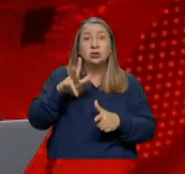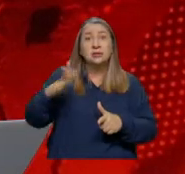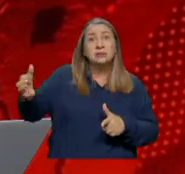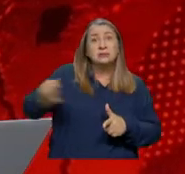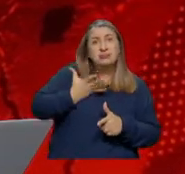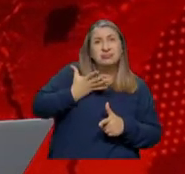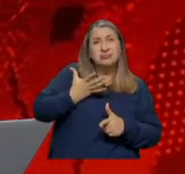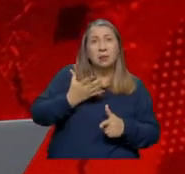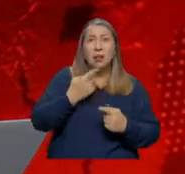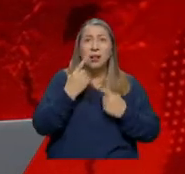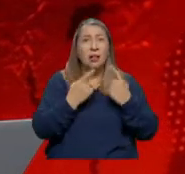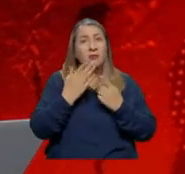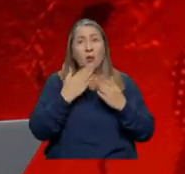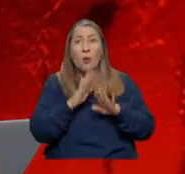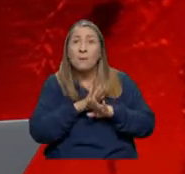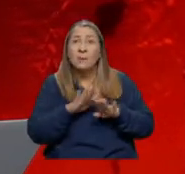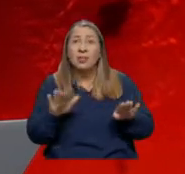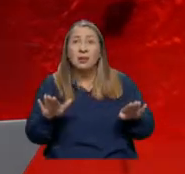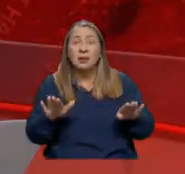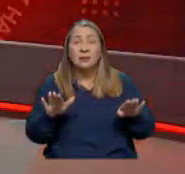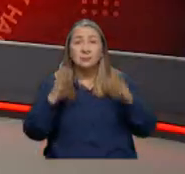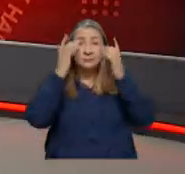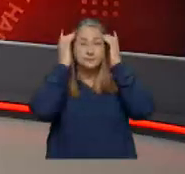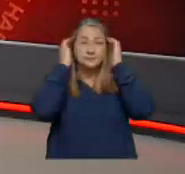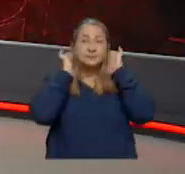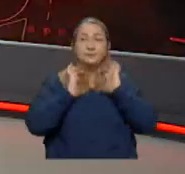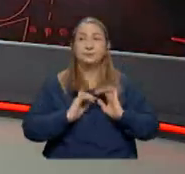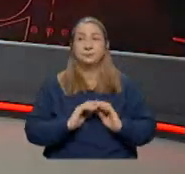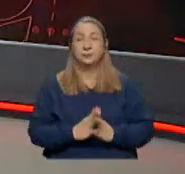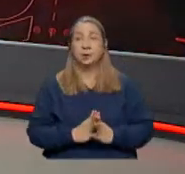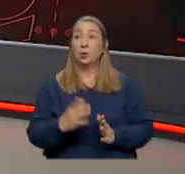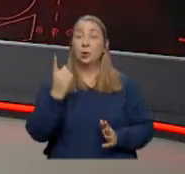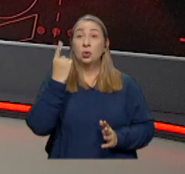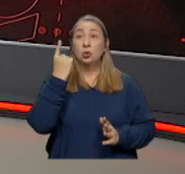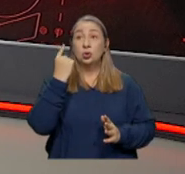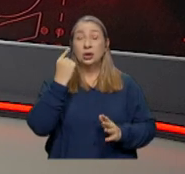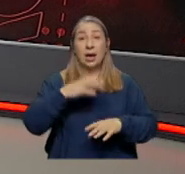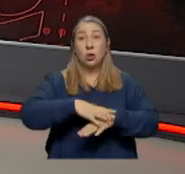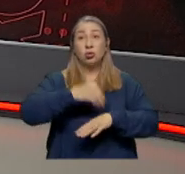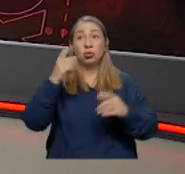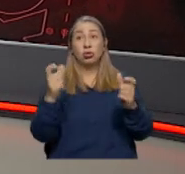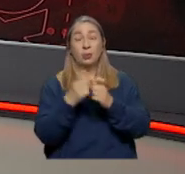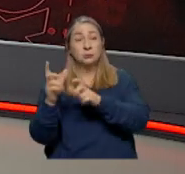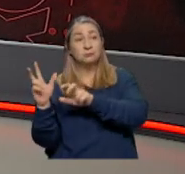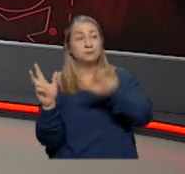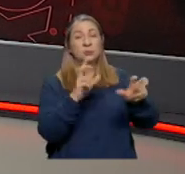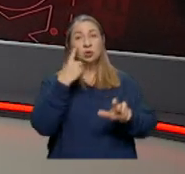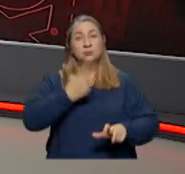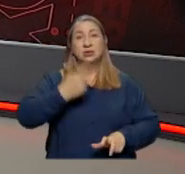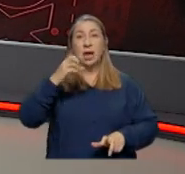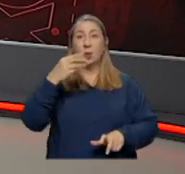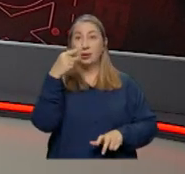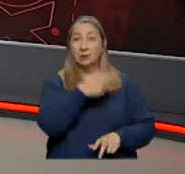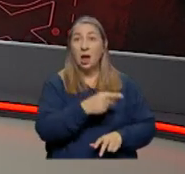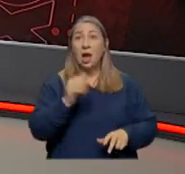Lafı bile geçmiyor artık çünkü büyüdün göz akabinde toplantı sonrası Cumhurbaşkanı